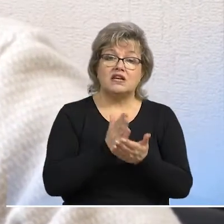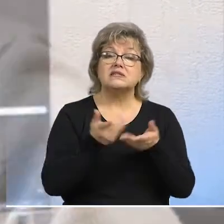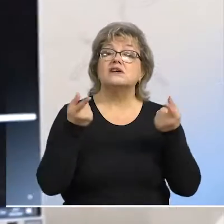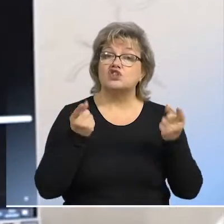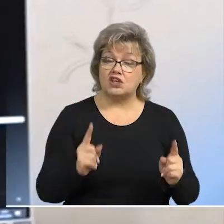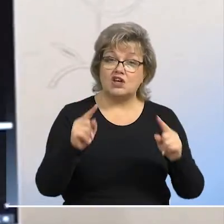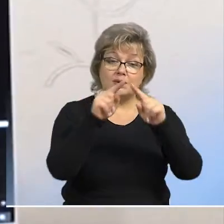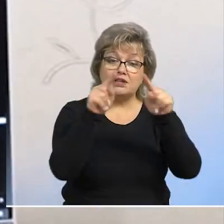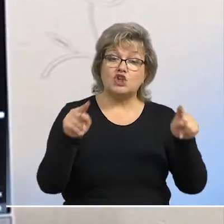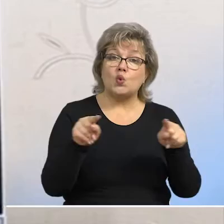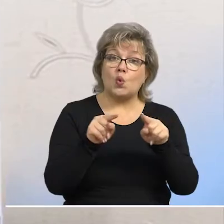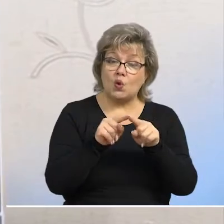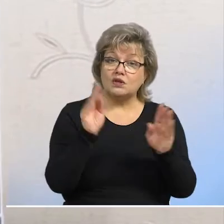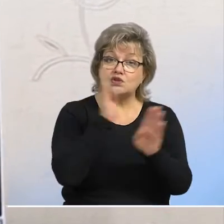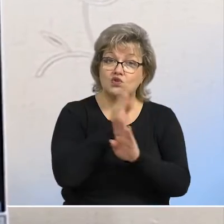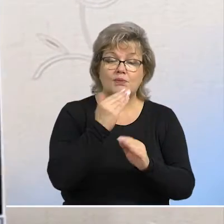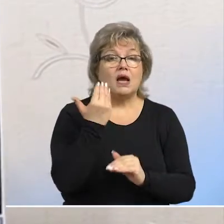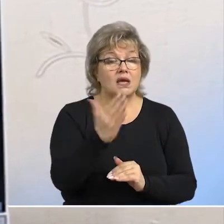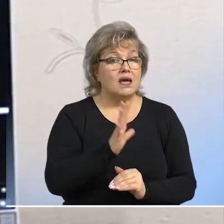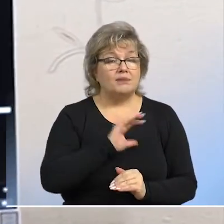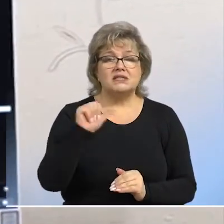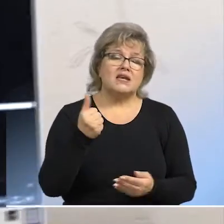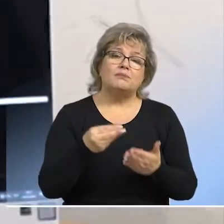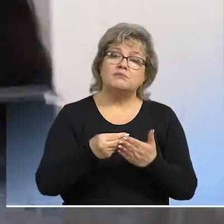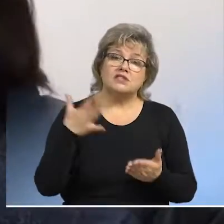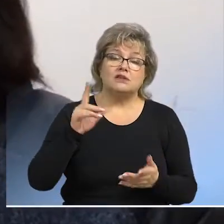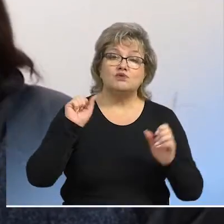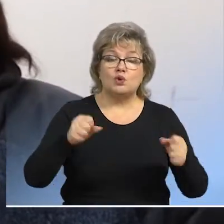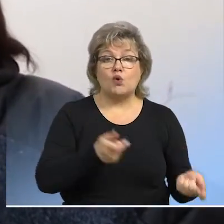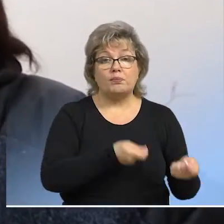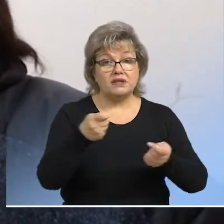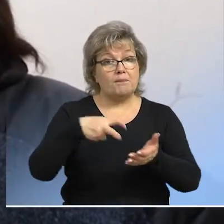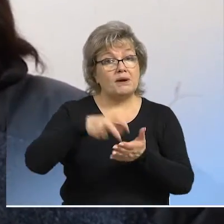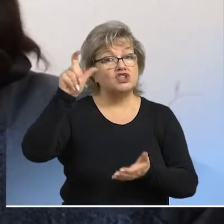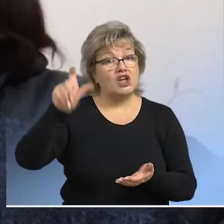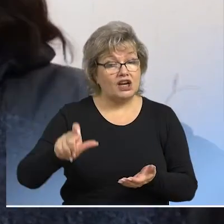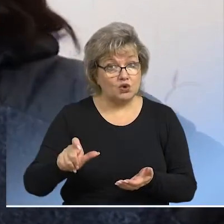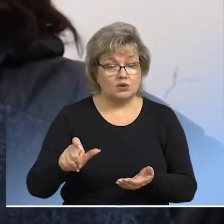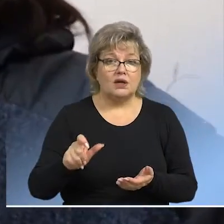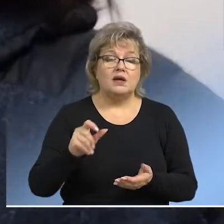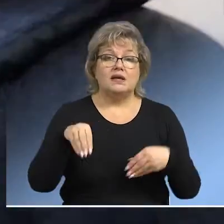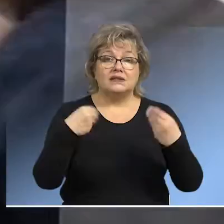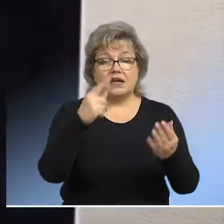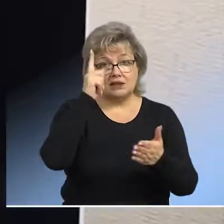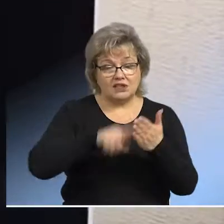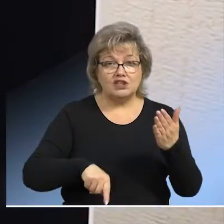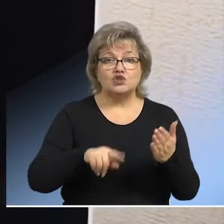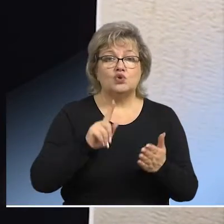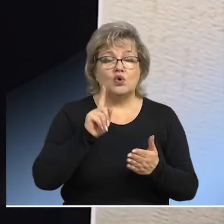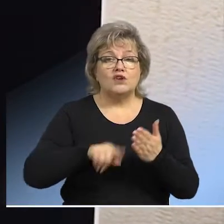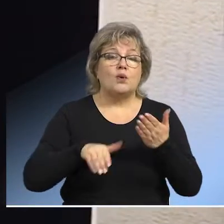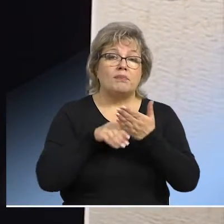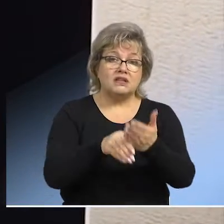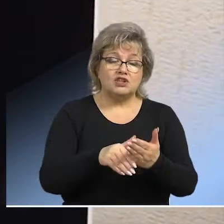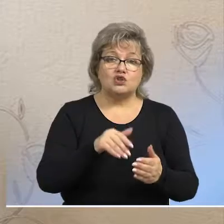являлись настоящими треугольниками судьбы. Именно они были самым ценным, что мог принести почтальон, даря надежду, веру и поддержку